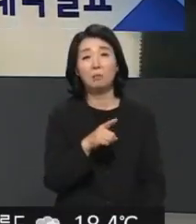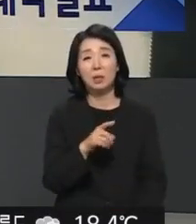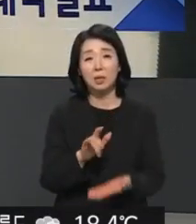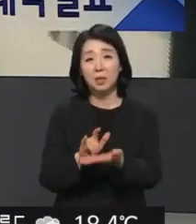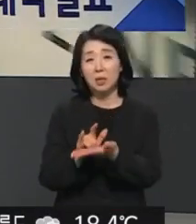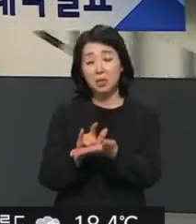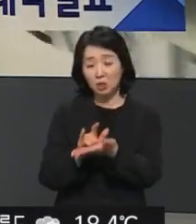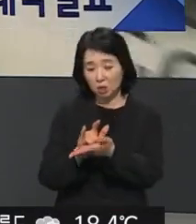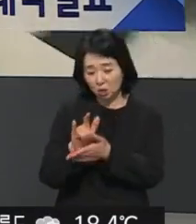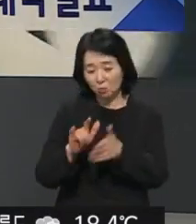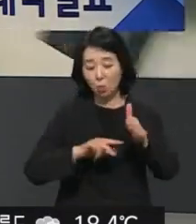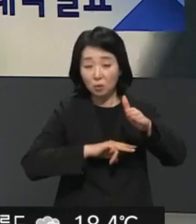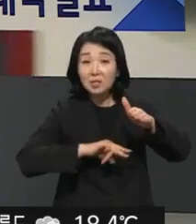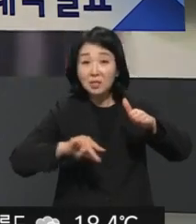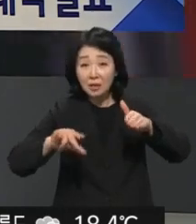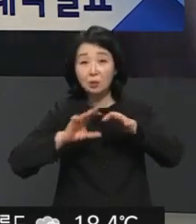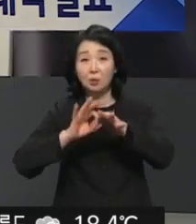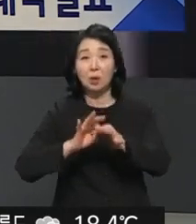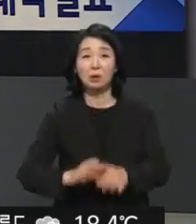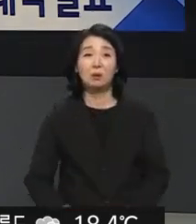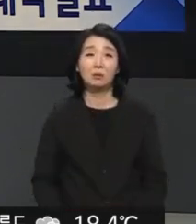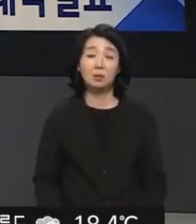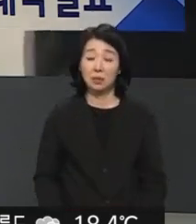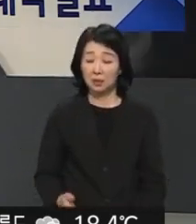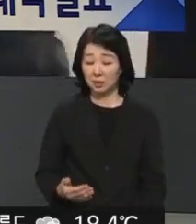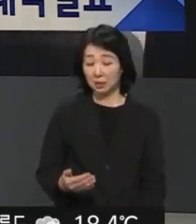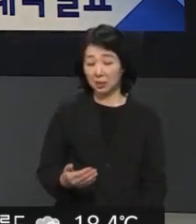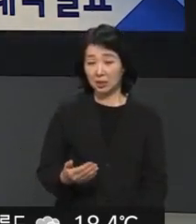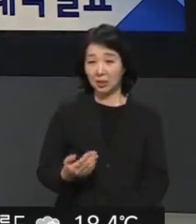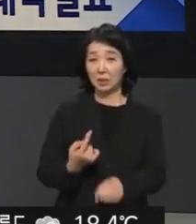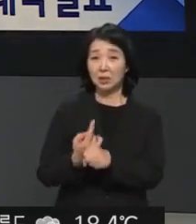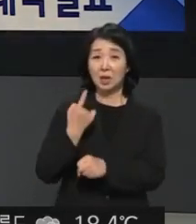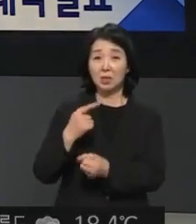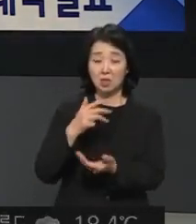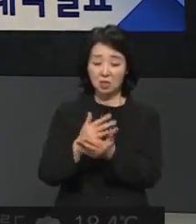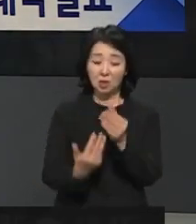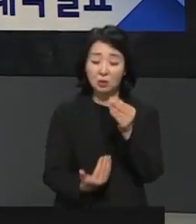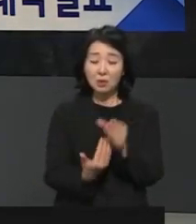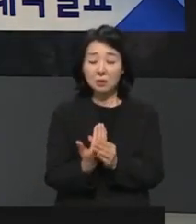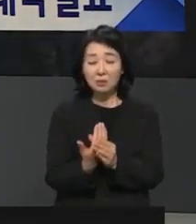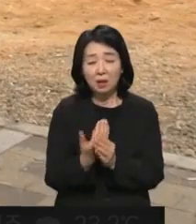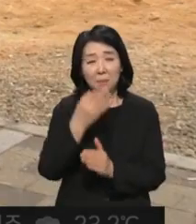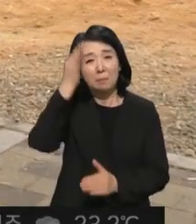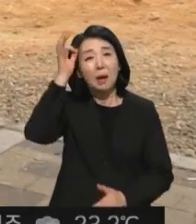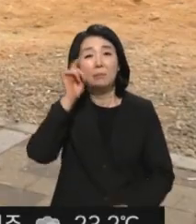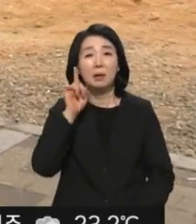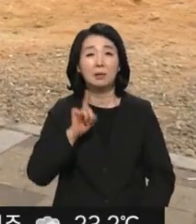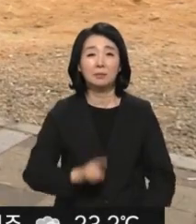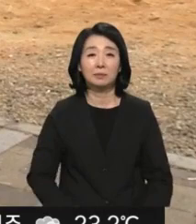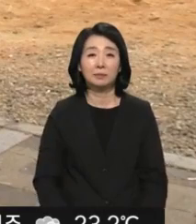골드라인 소식인데요. 지난해에는 이태원 참사가 떠오른다는 승객도 있었습니다.